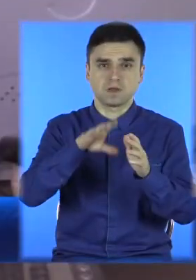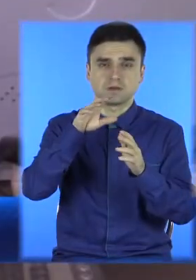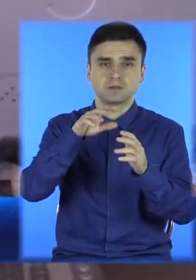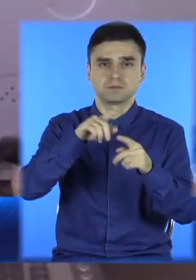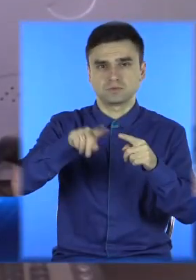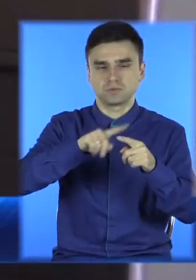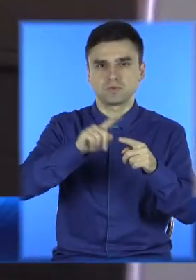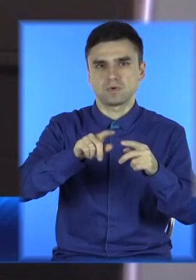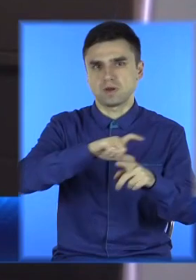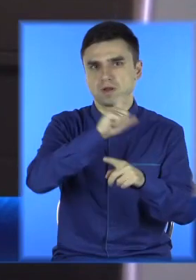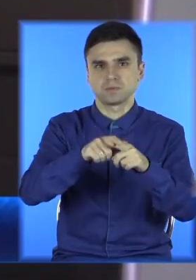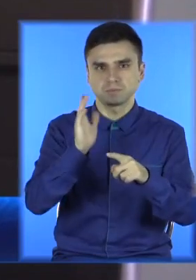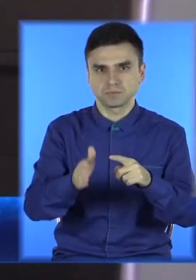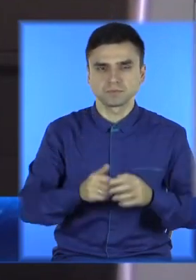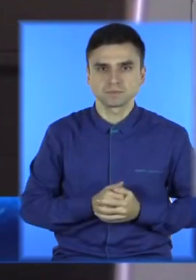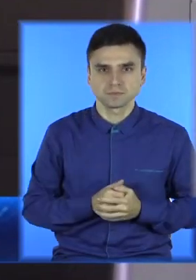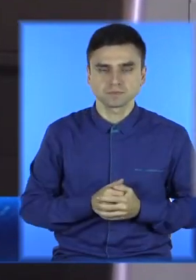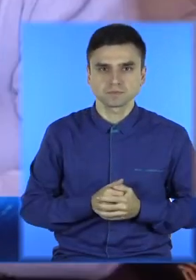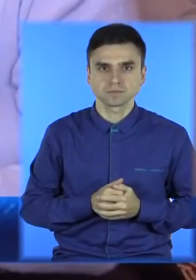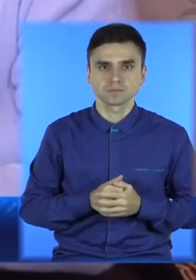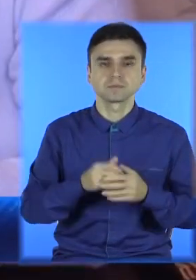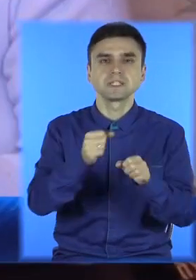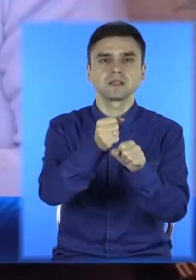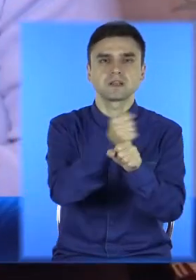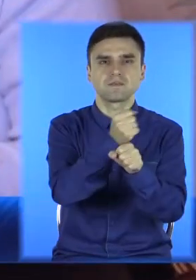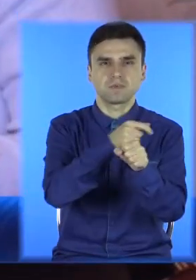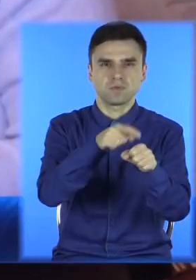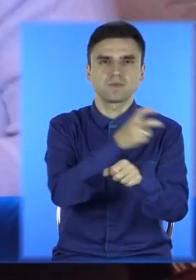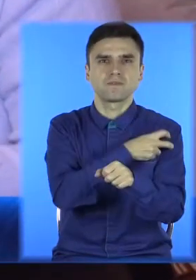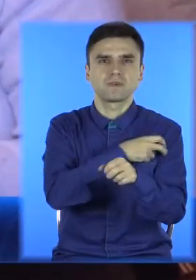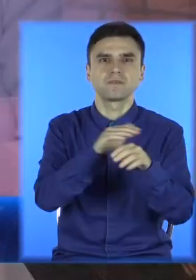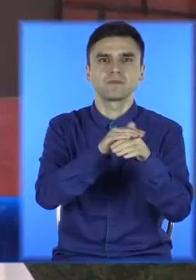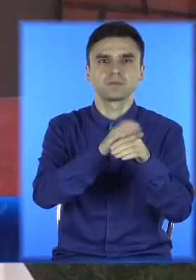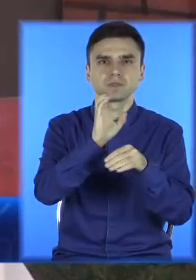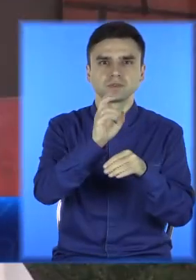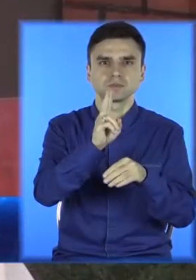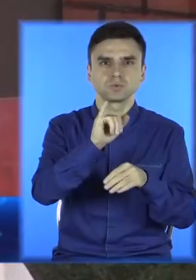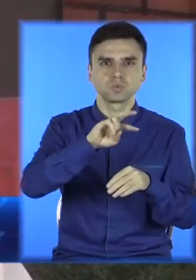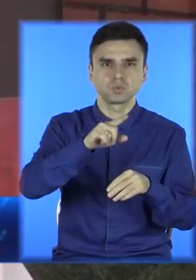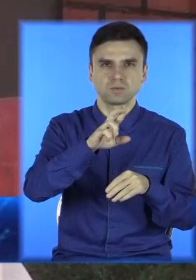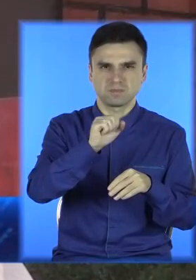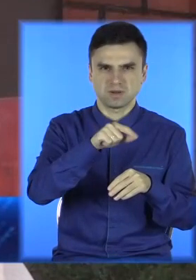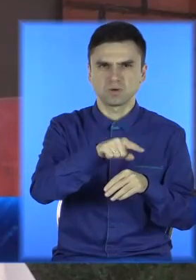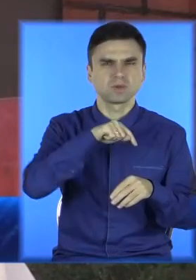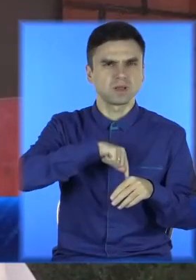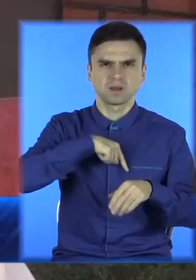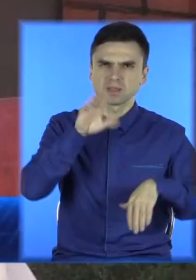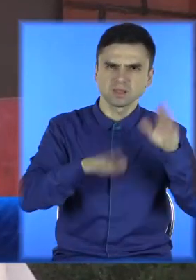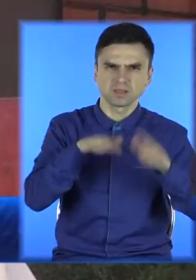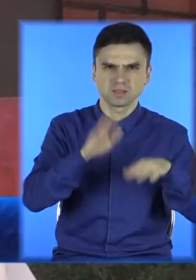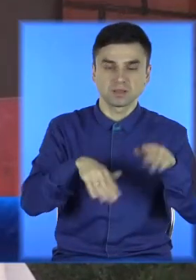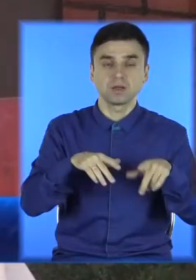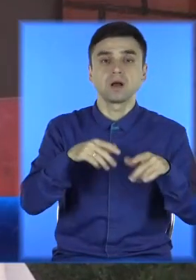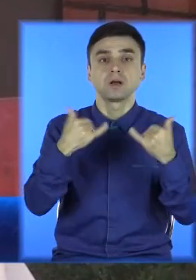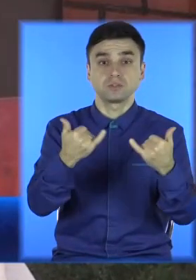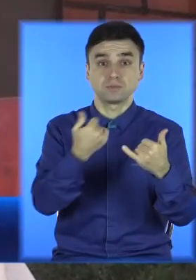Травматолог Сергій Скульба, якого пацієнти звинувачують у халатності, більше не працює у лікарні. Врач із заводу